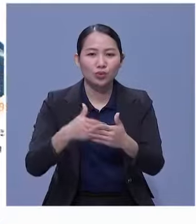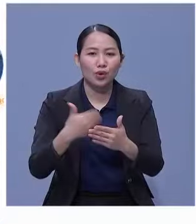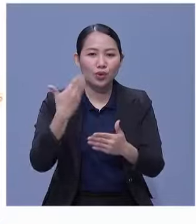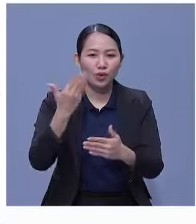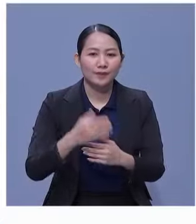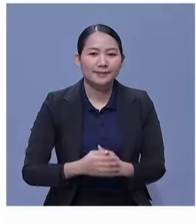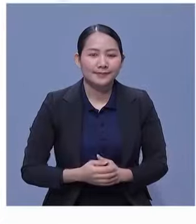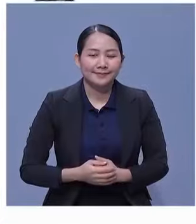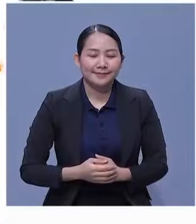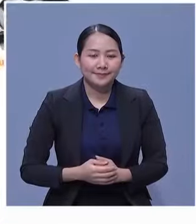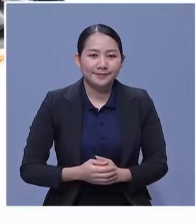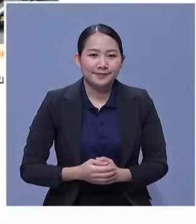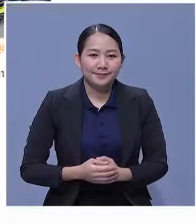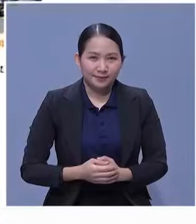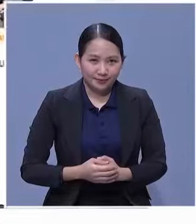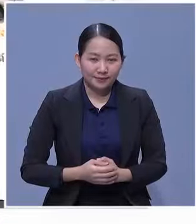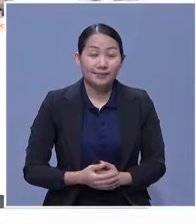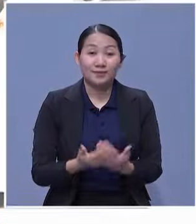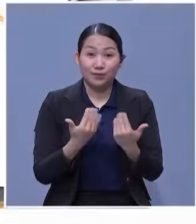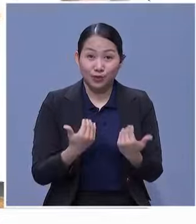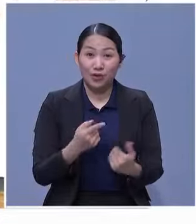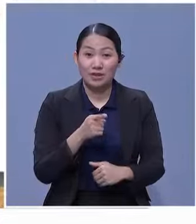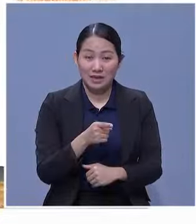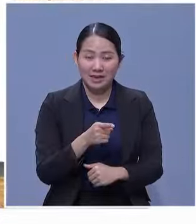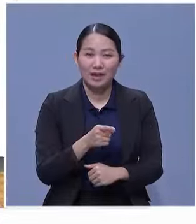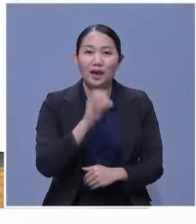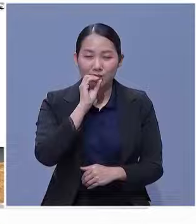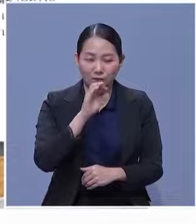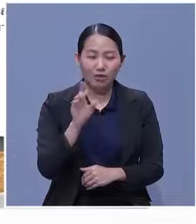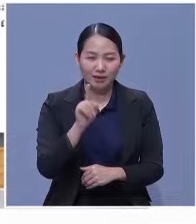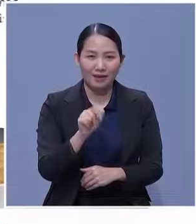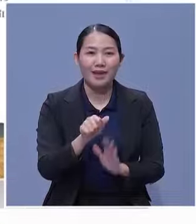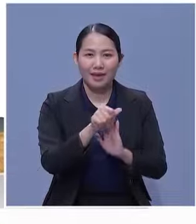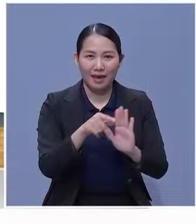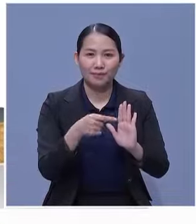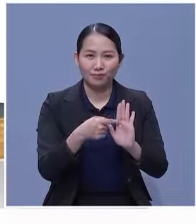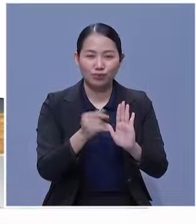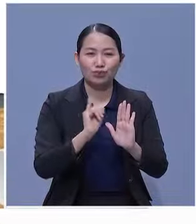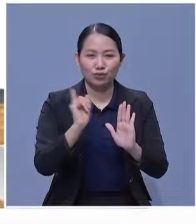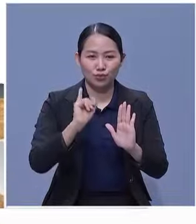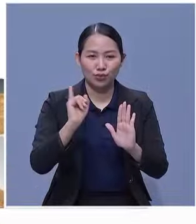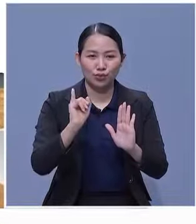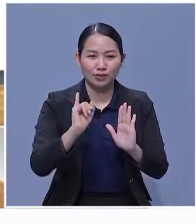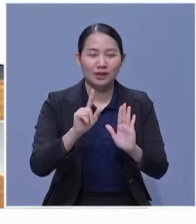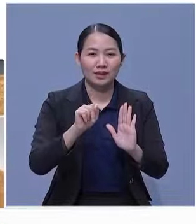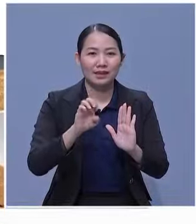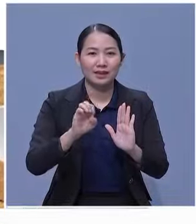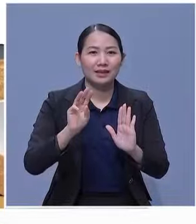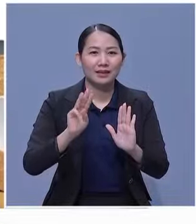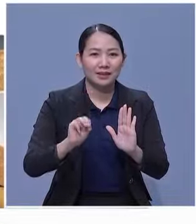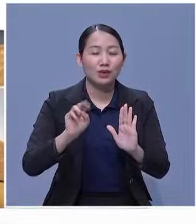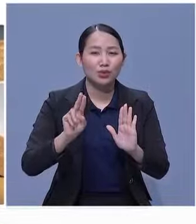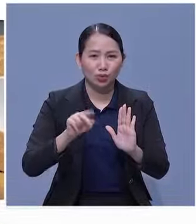ยันว่าอันดับแรกค่ะถูกต้องนะขออย่างถูกต้องแต่คราวนี้ต้องไปดูไส้ในอ่ะว่าสินค้าที่ขายมีคุณภาพ